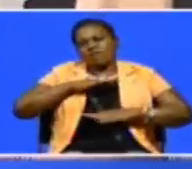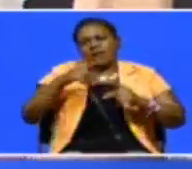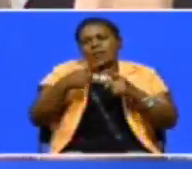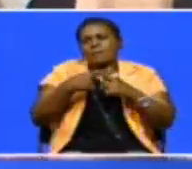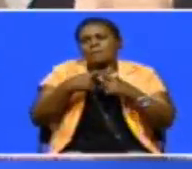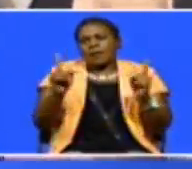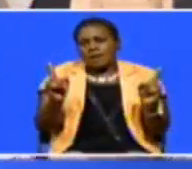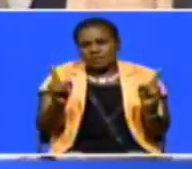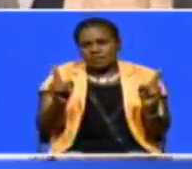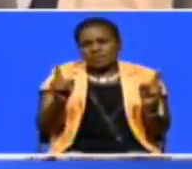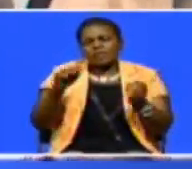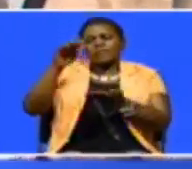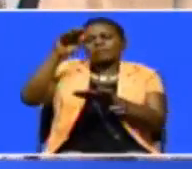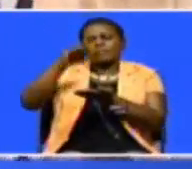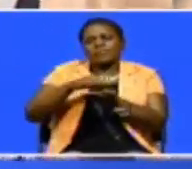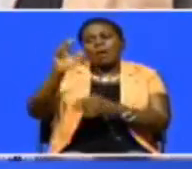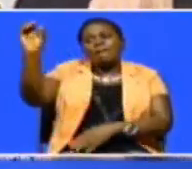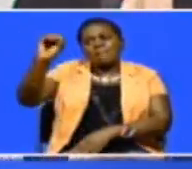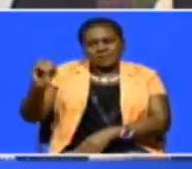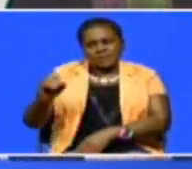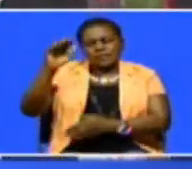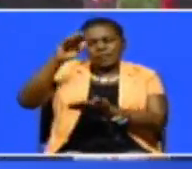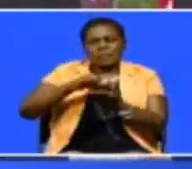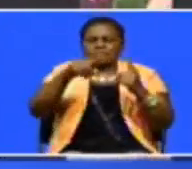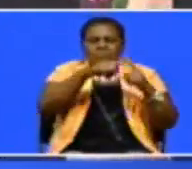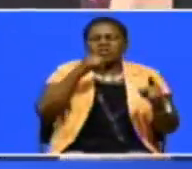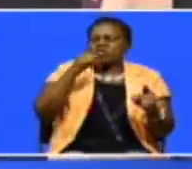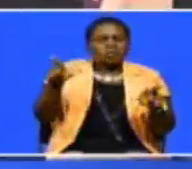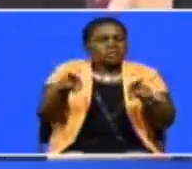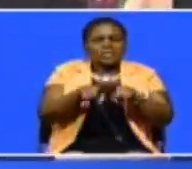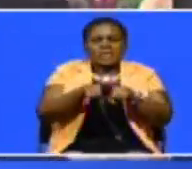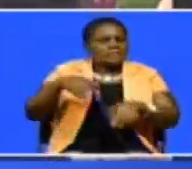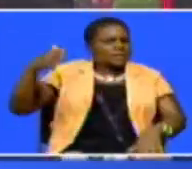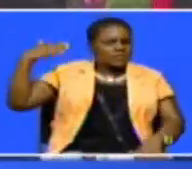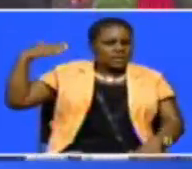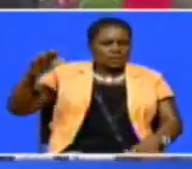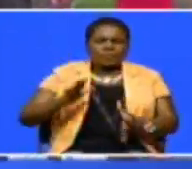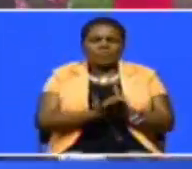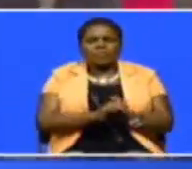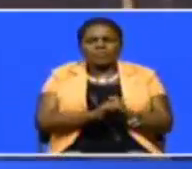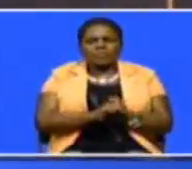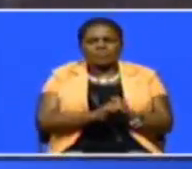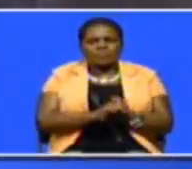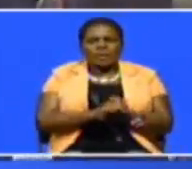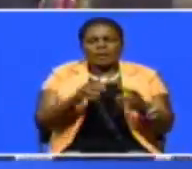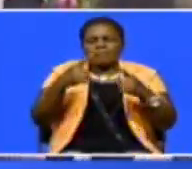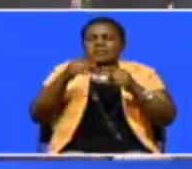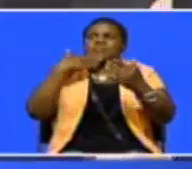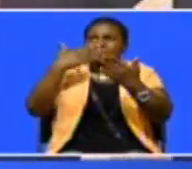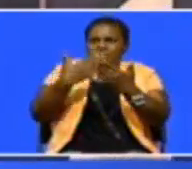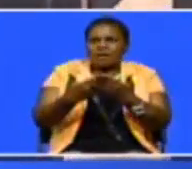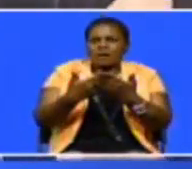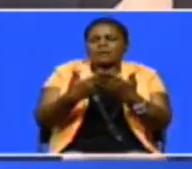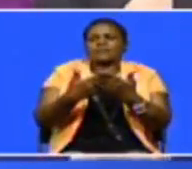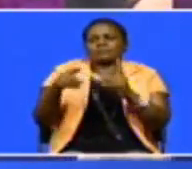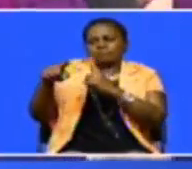lakini imepungua ile percentage kidogo ya kuchinja, si kama zile zingine tulivyotarajia, lakini tunashukuru,